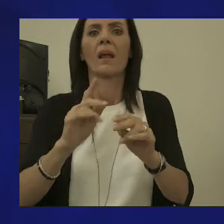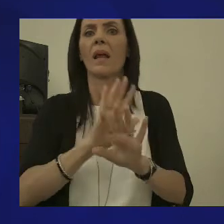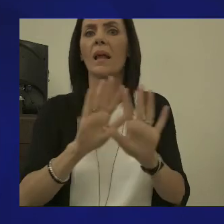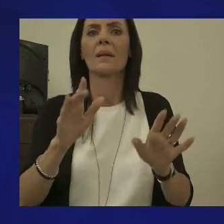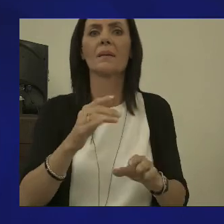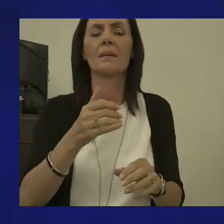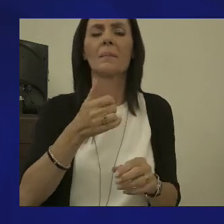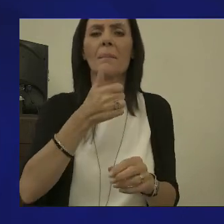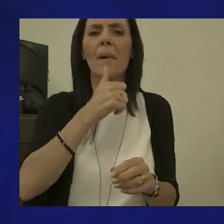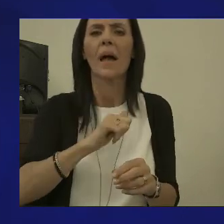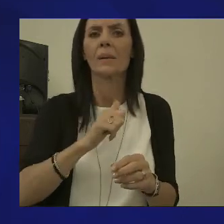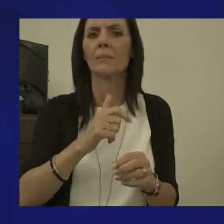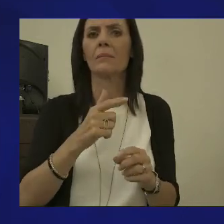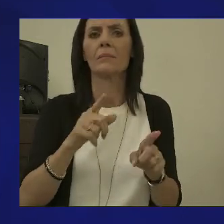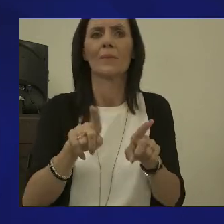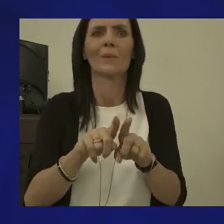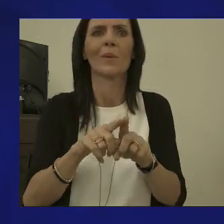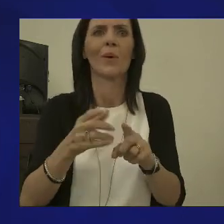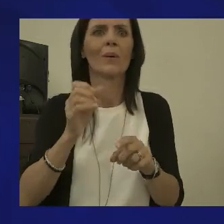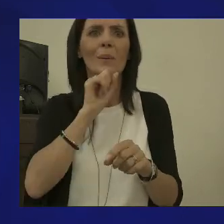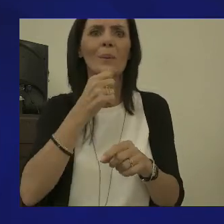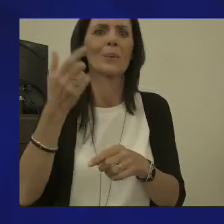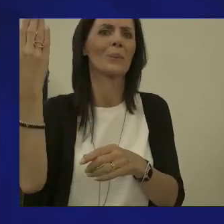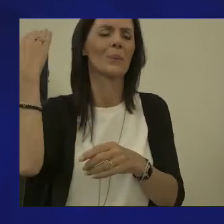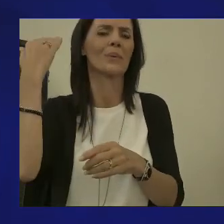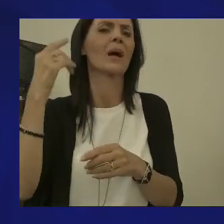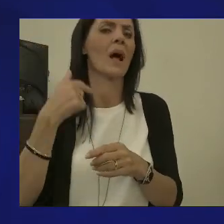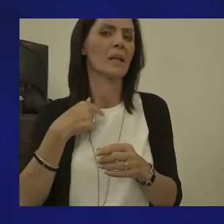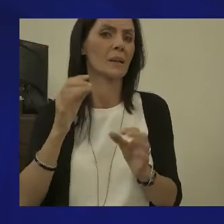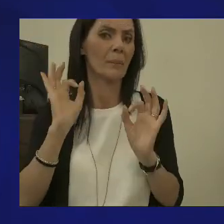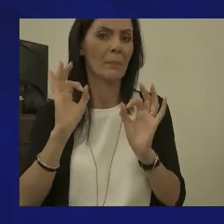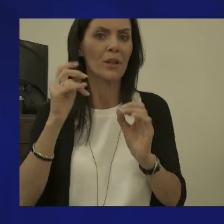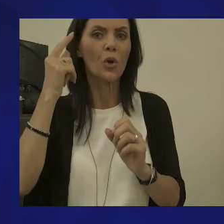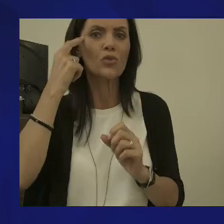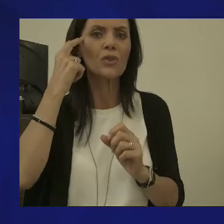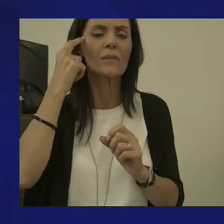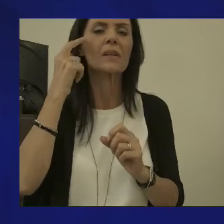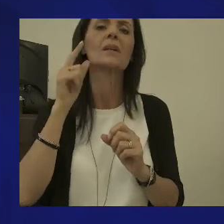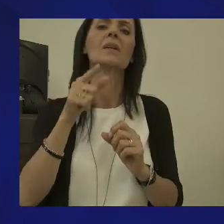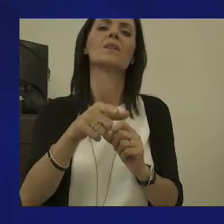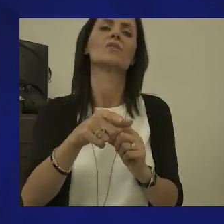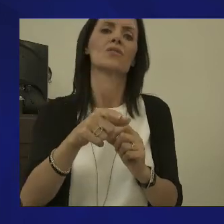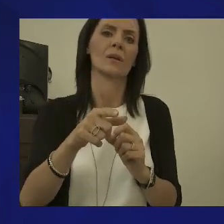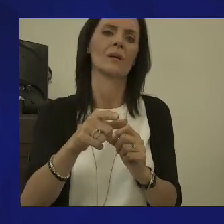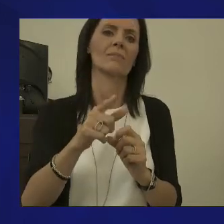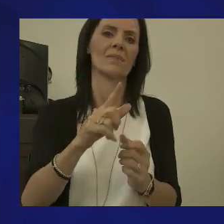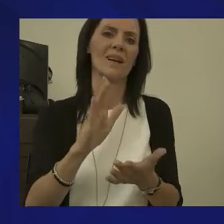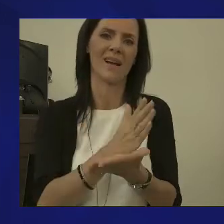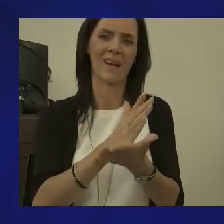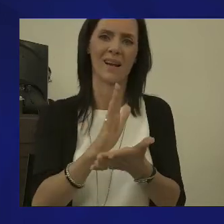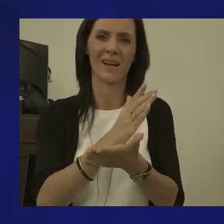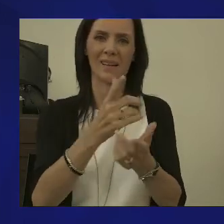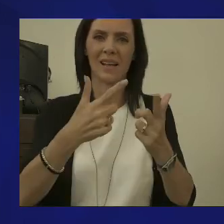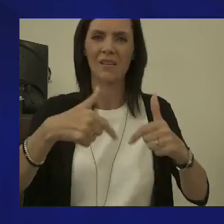היינו בשנות ה-40 של המאה הקודמת. אני באמת חושבת ש... בטח לאור החלטת